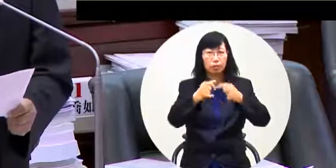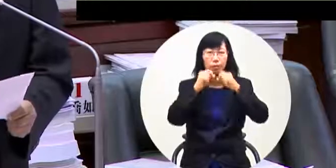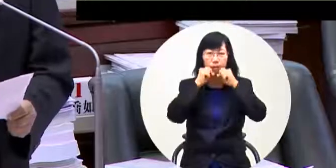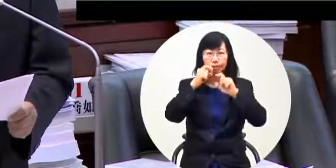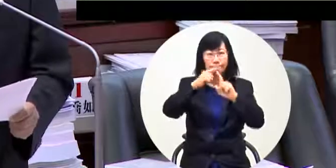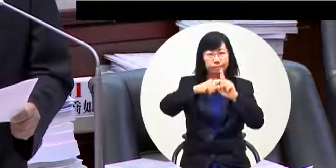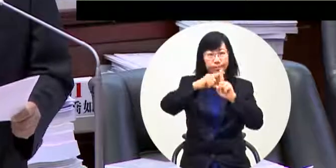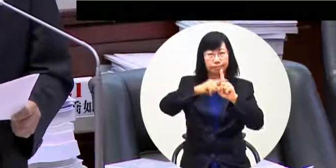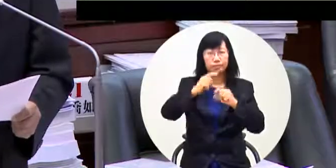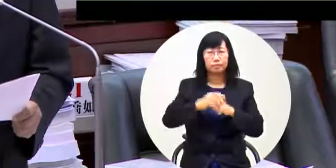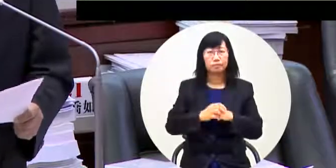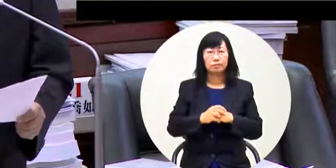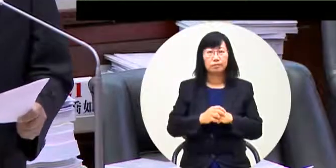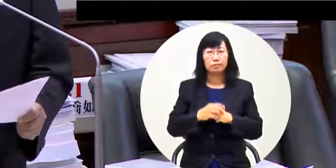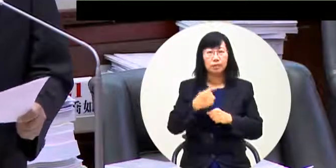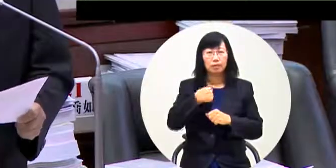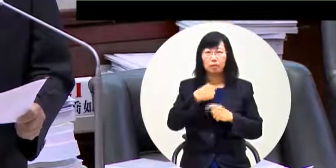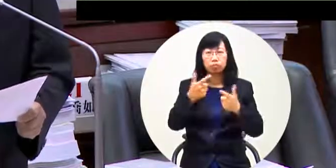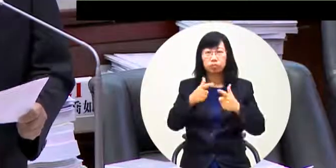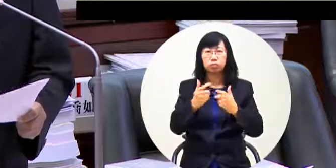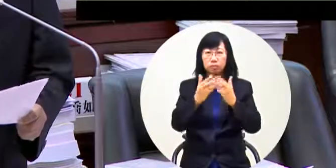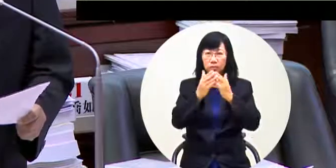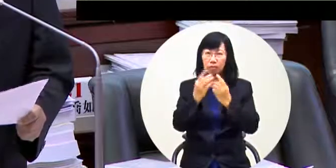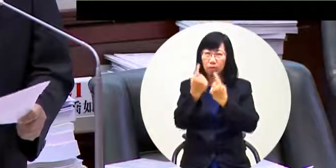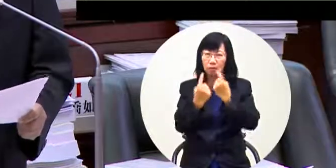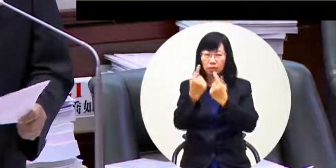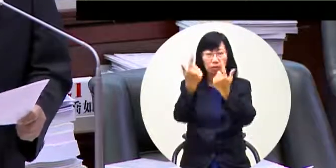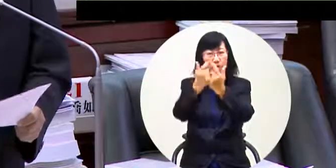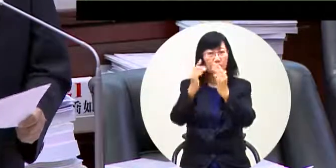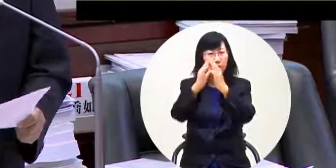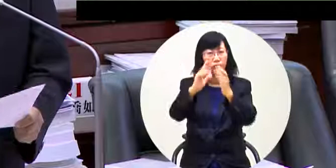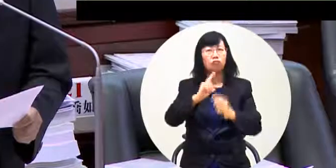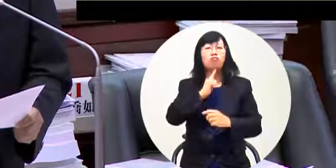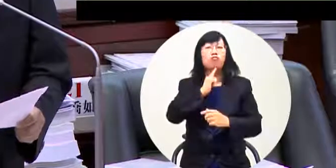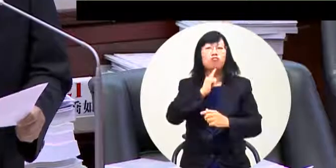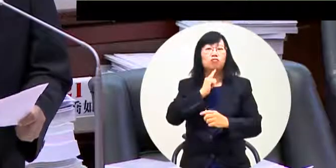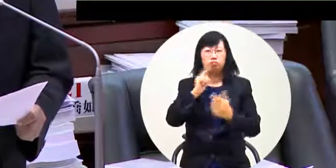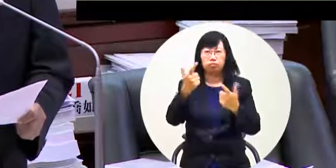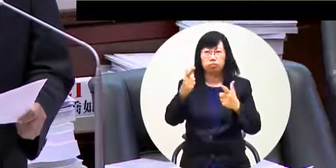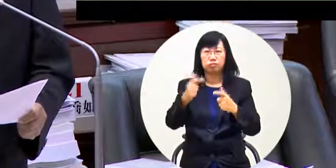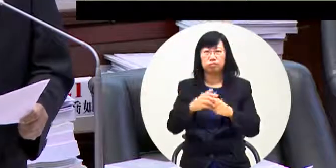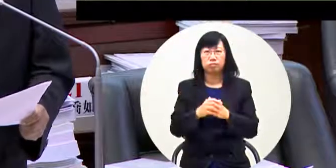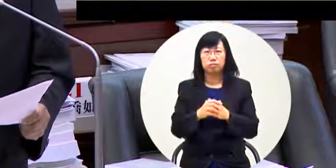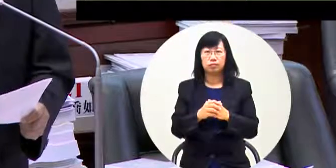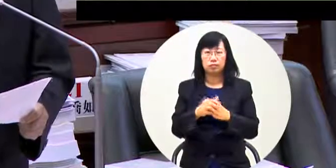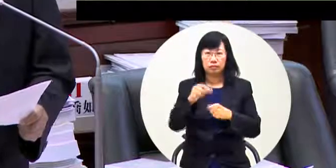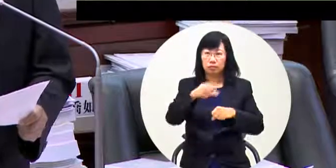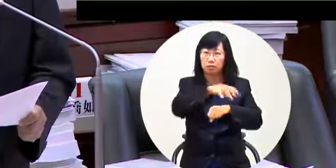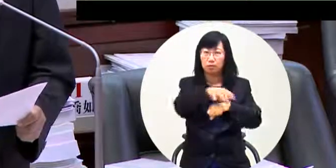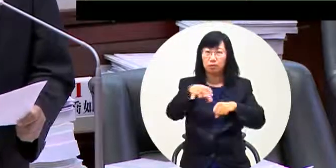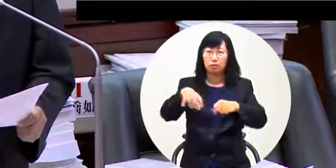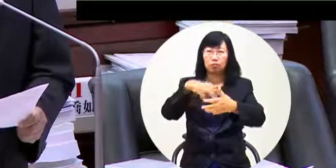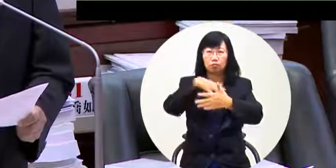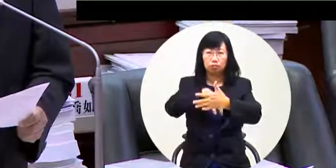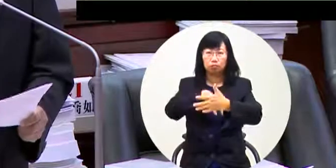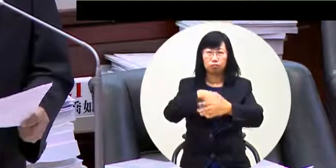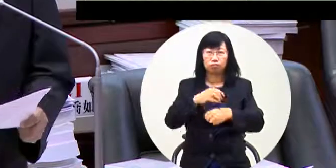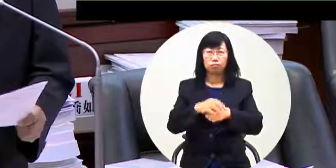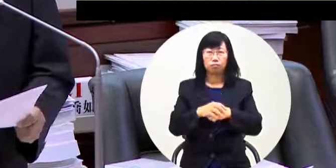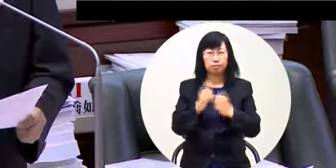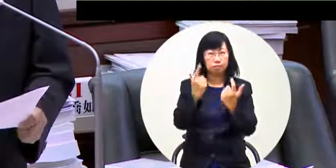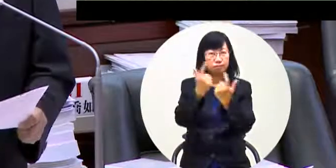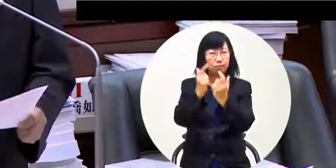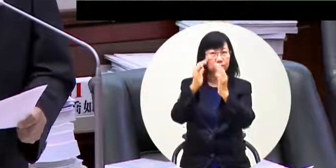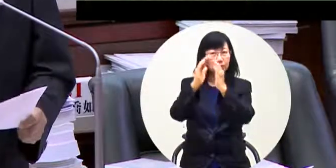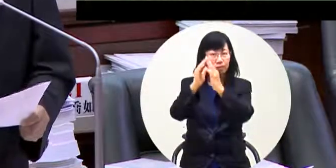较台北市是多好的，我们只是说在这样的一个环境之内，台北市的基础工程这么样的